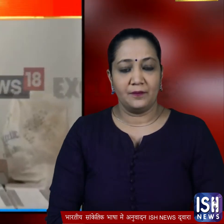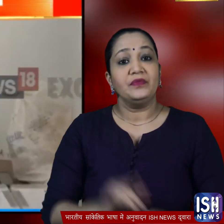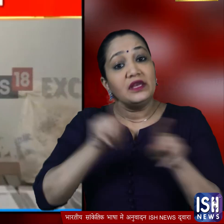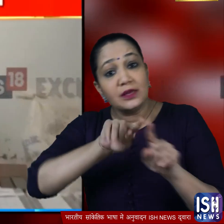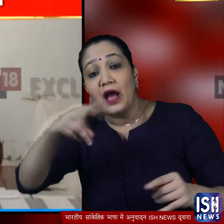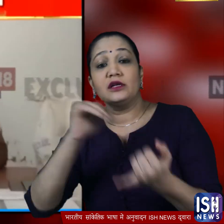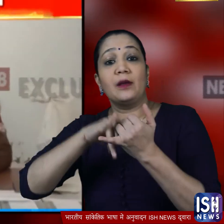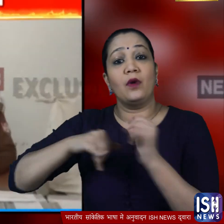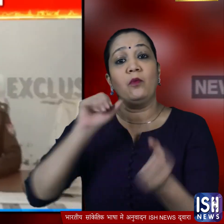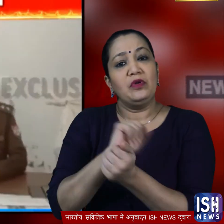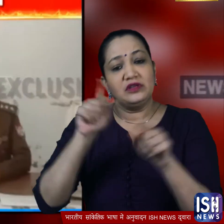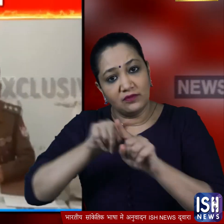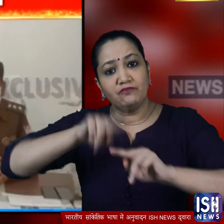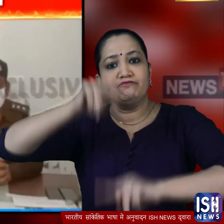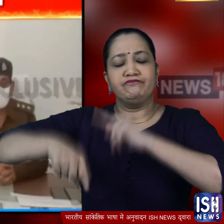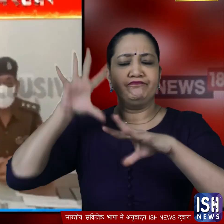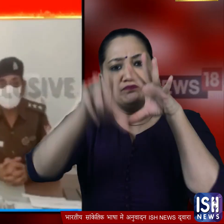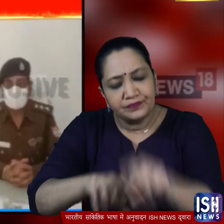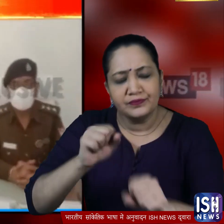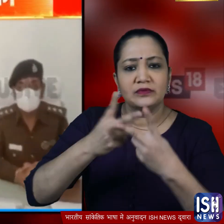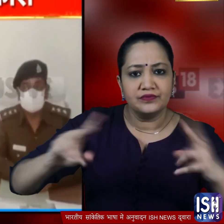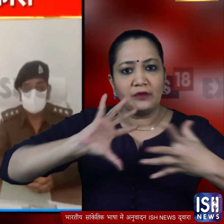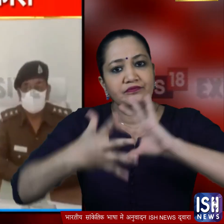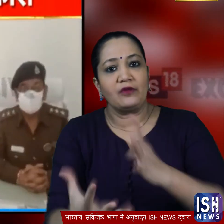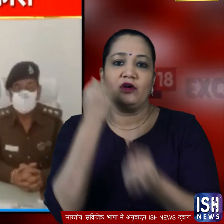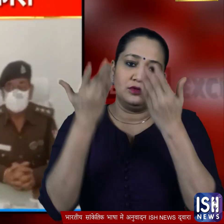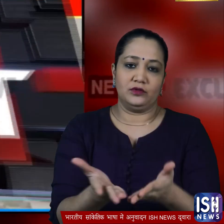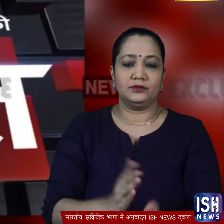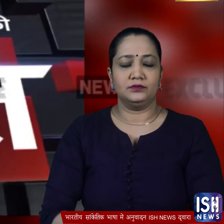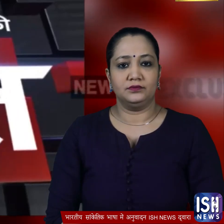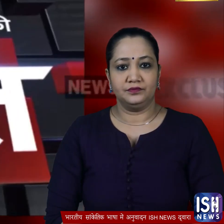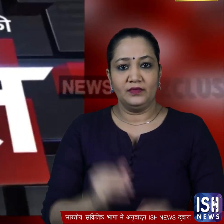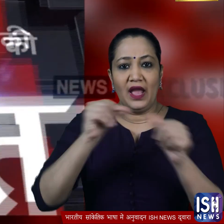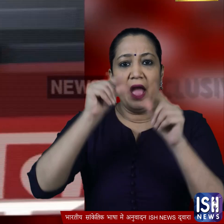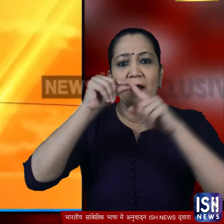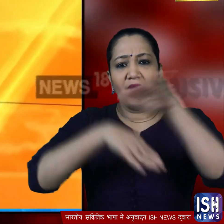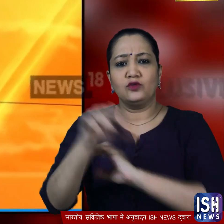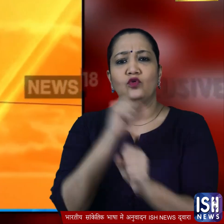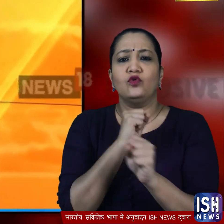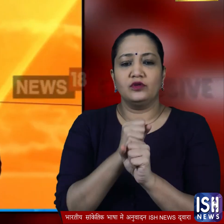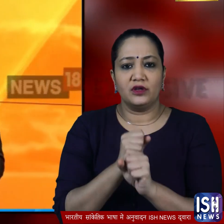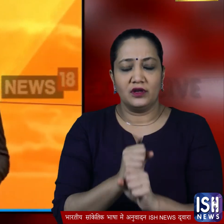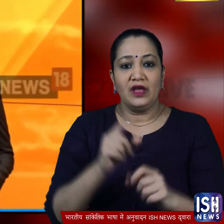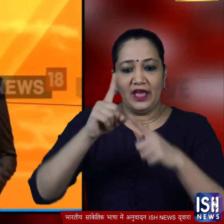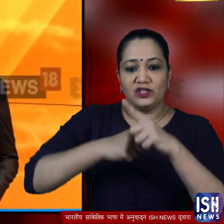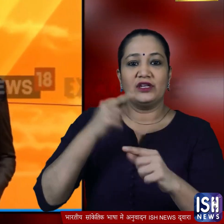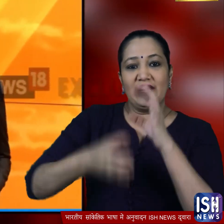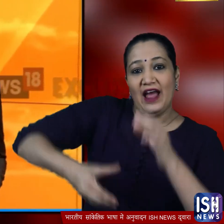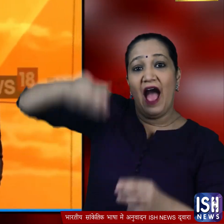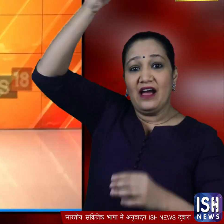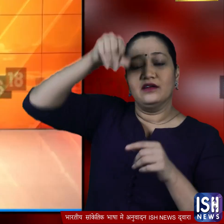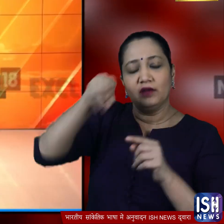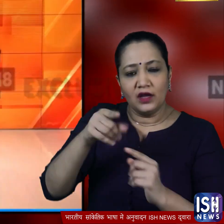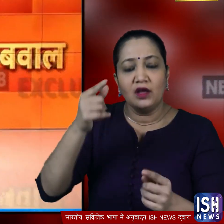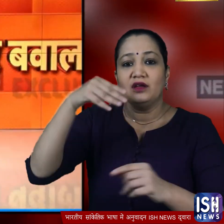तरह संभल पुलिस ने भी अवैध हथियारों की फैक्ट्री में छापेमारी कर वहां से कई हथियार बरामद किए। आंध्र प्रदेश के गुंटूर में जिन्ना टावर पर